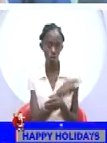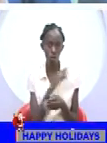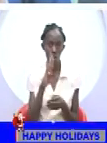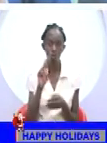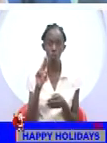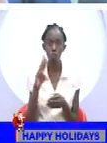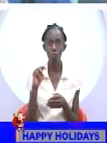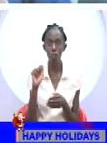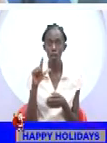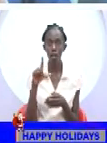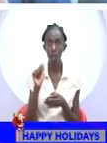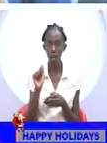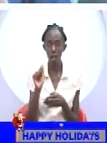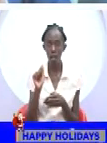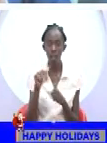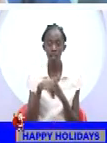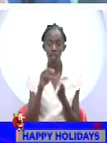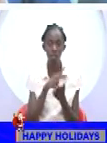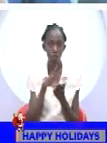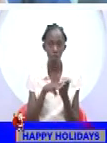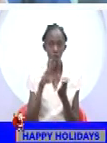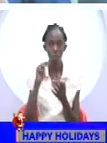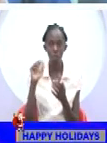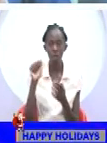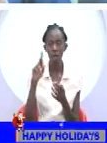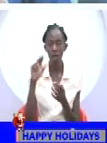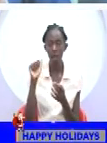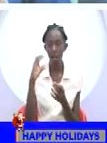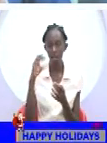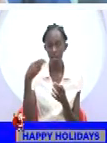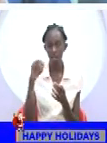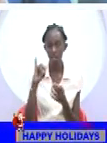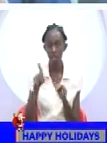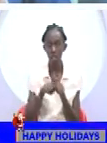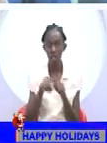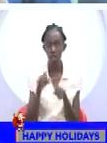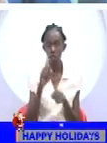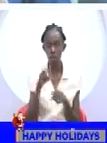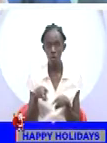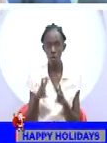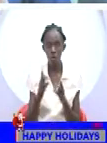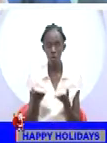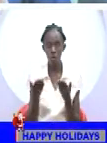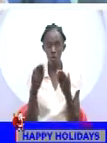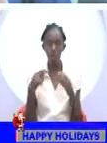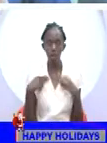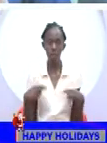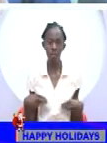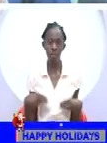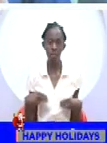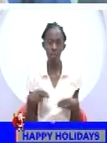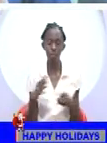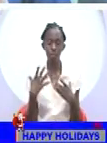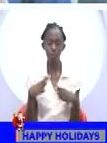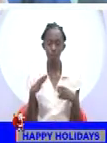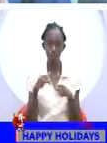B katika wodi ya Marachi Mashariki kama njia mojawapo ya kuangazia swala la kuboresha afya kwa wakazi wa eneo hilo. Mwandishi